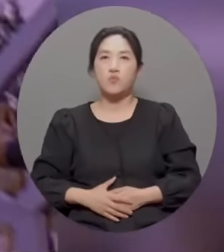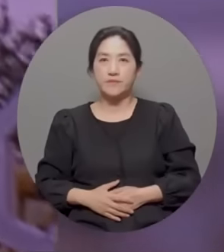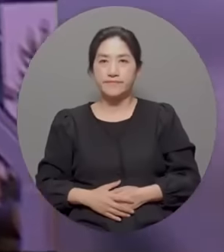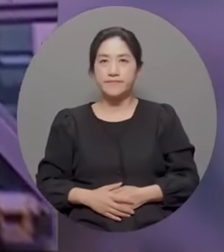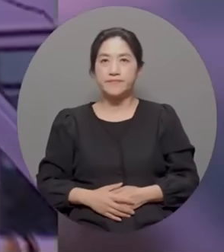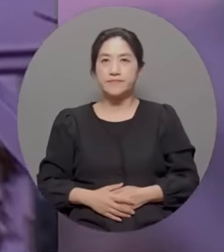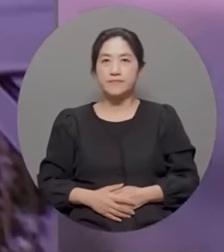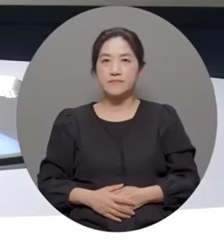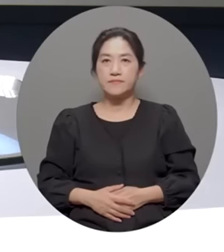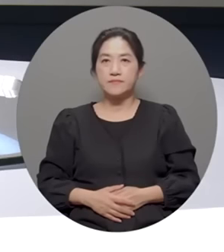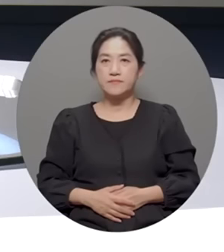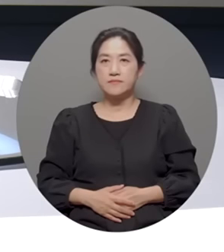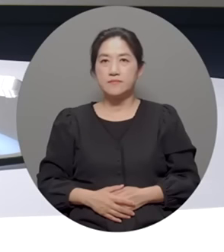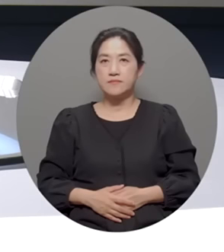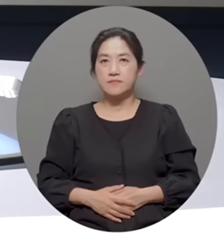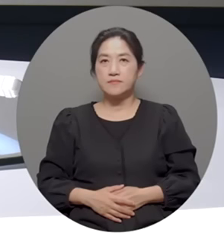김성국입니다.